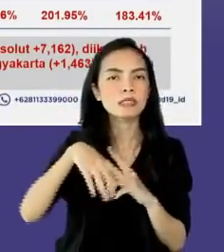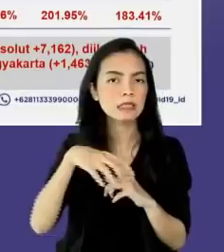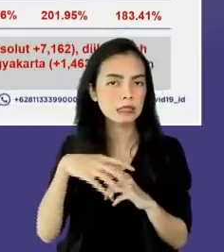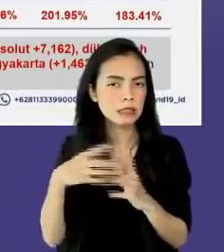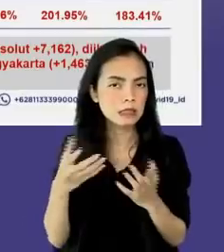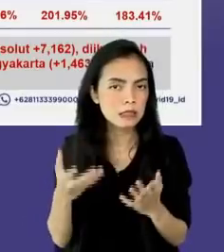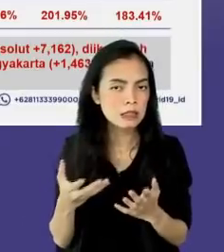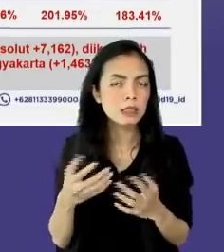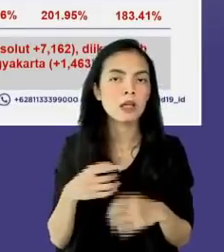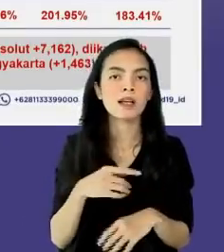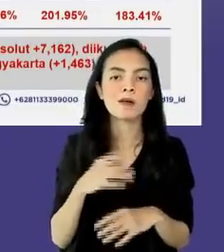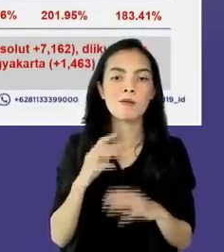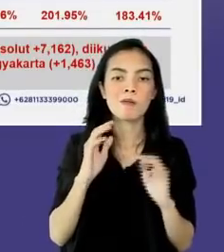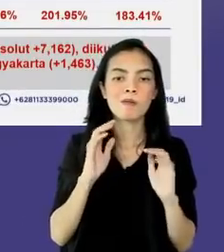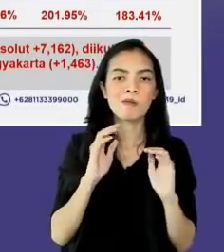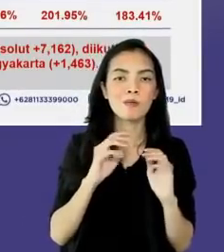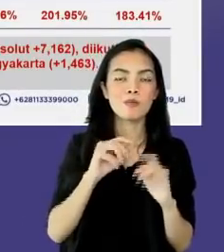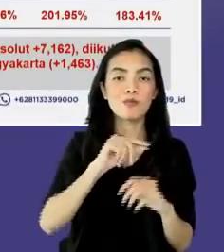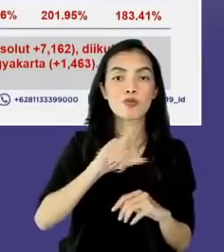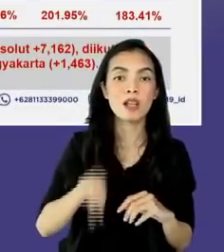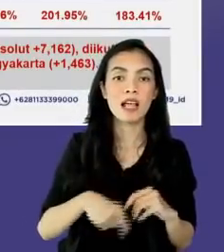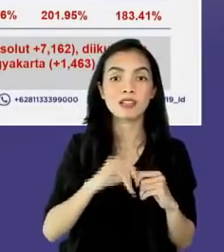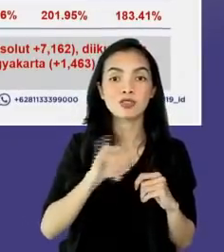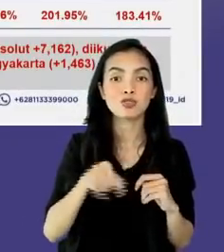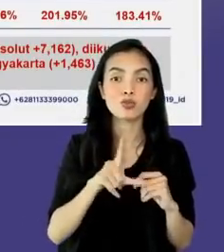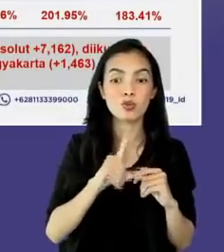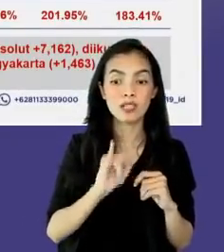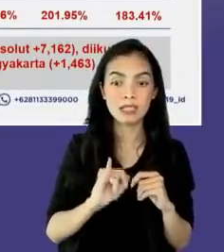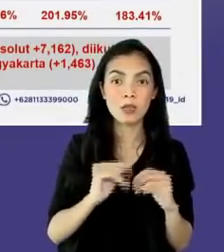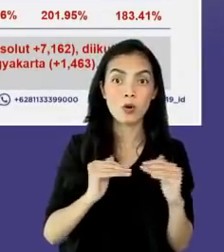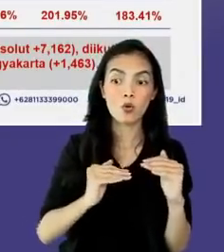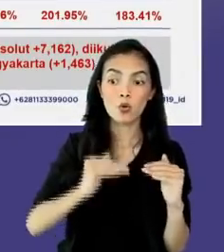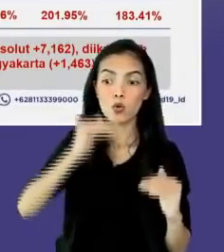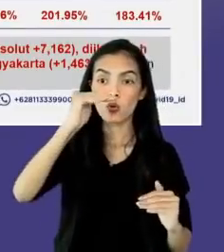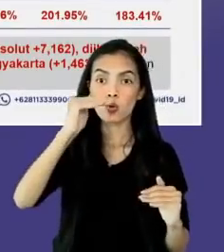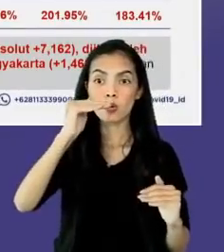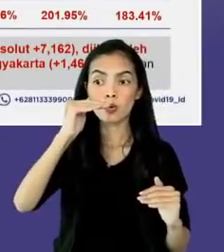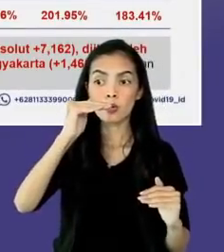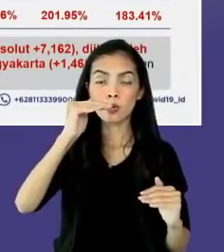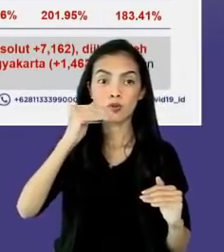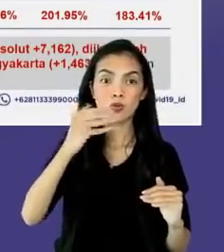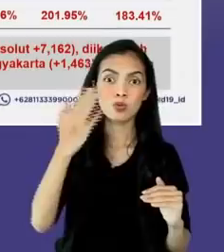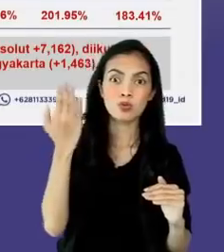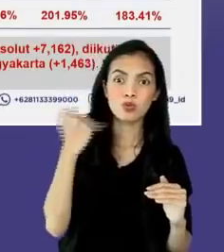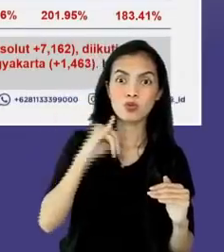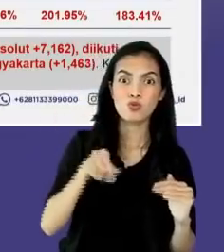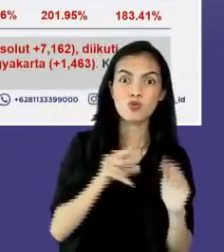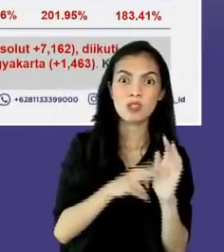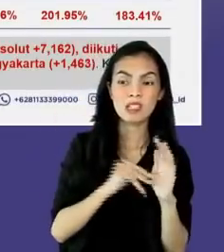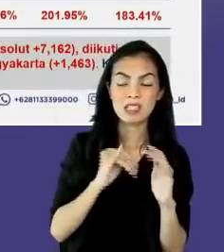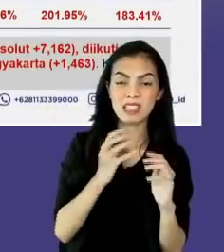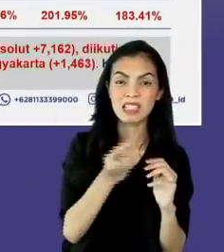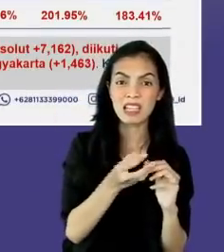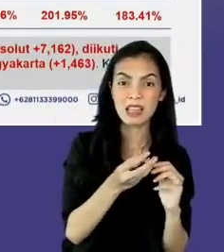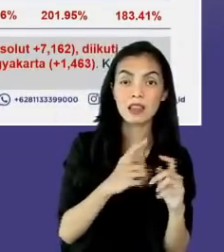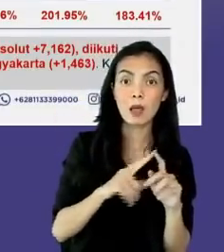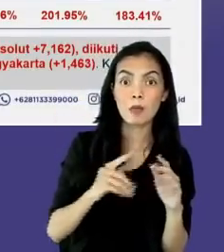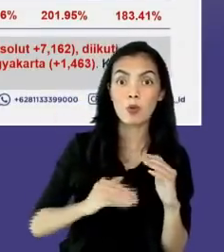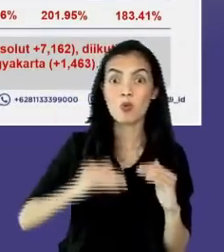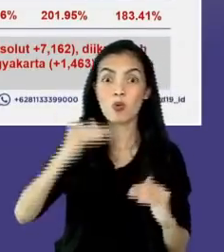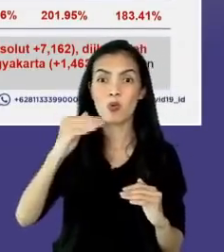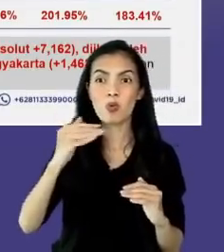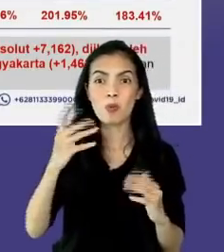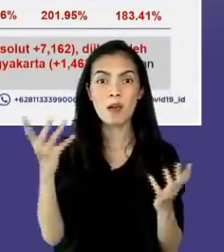dengan kenaikan tertinggi bulan Juli dibandingkan dengan bulan Juni. Ternyata kalau kita lihat Jawa Tengah ini kenaikannya paling tinggi, naiknya